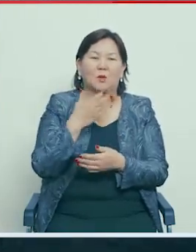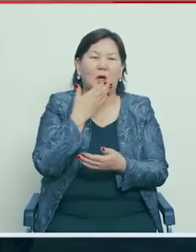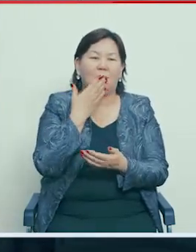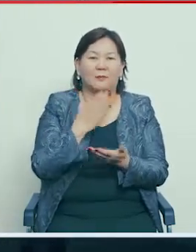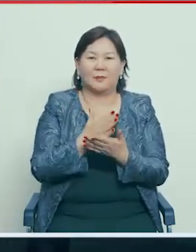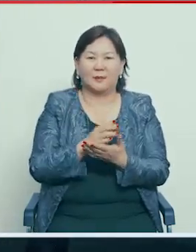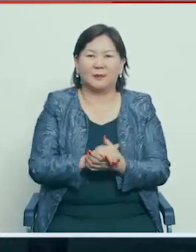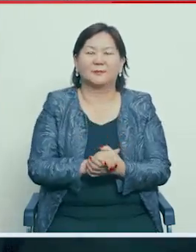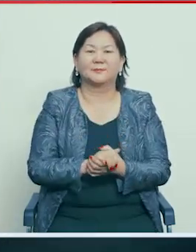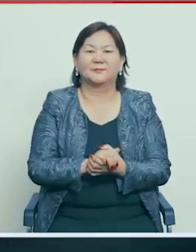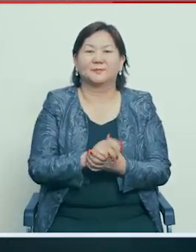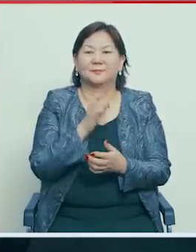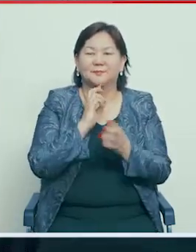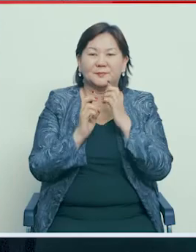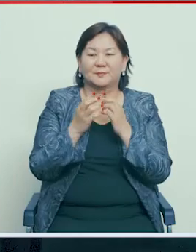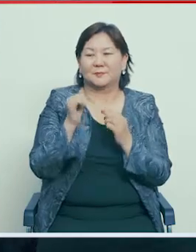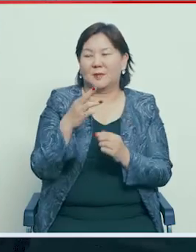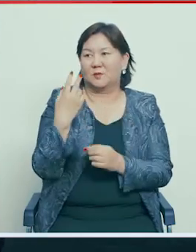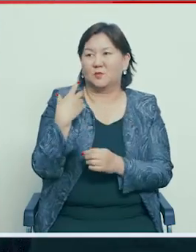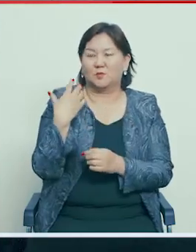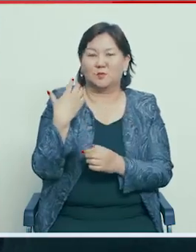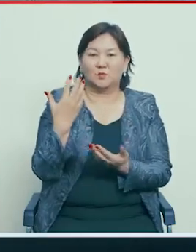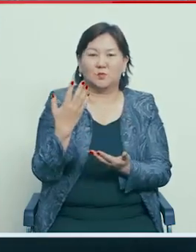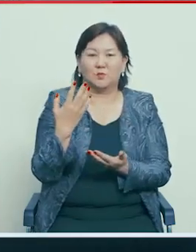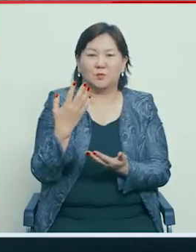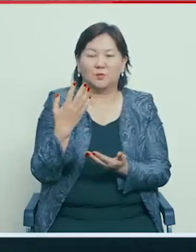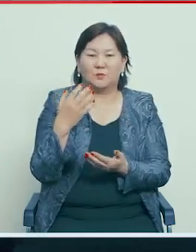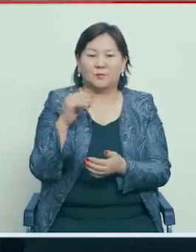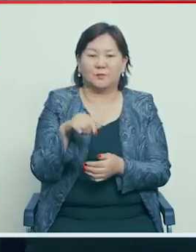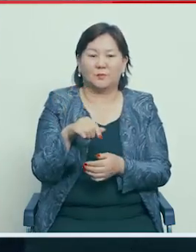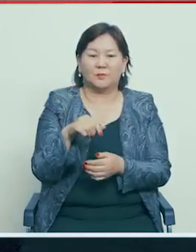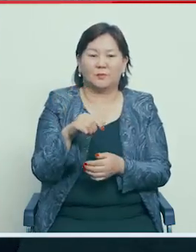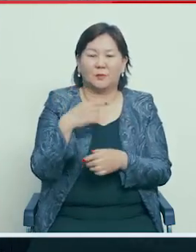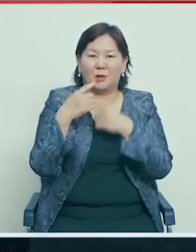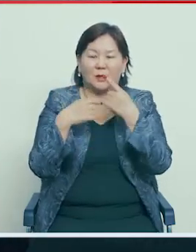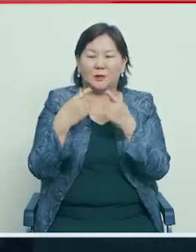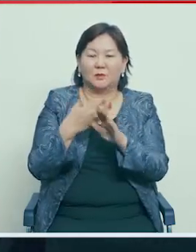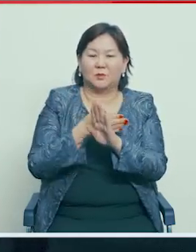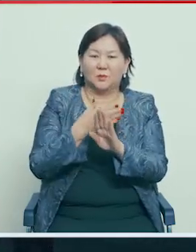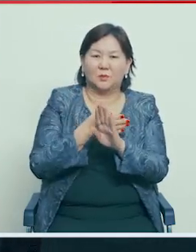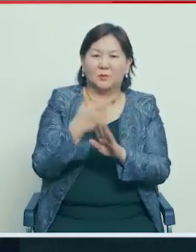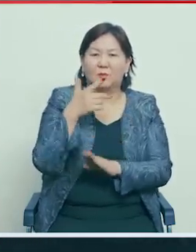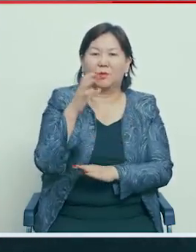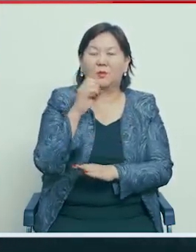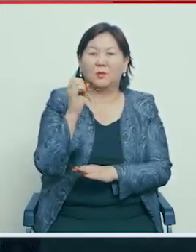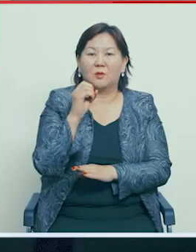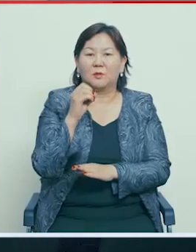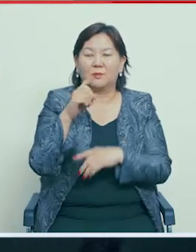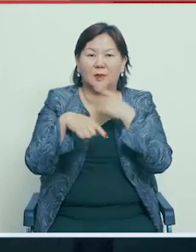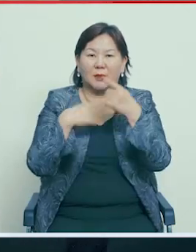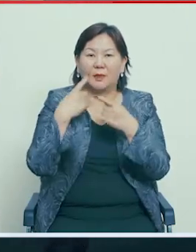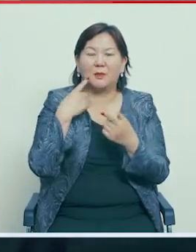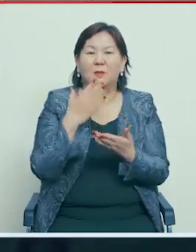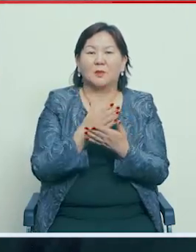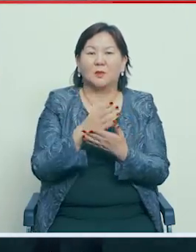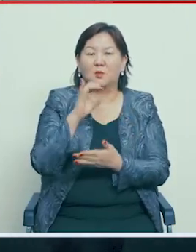байдаг. За мөн саяхан би энэ ярихаасаа өмнө гоё юмд хэлмээр байна.